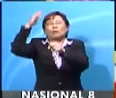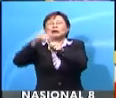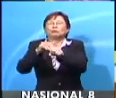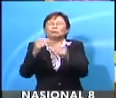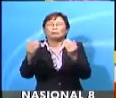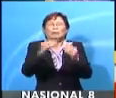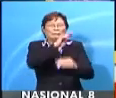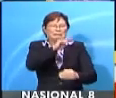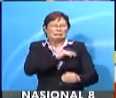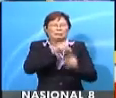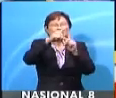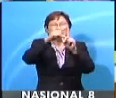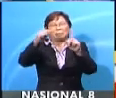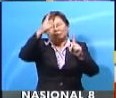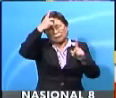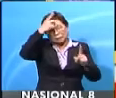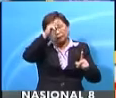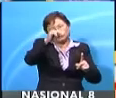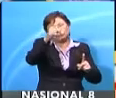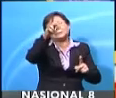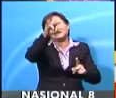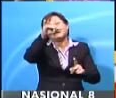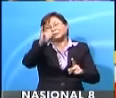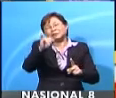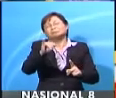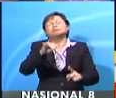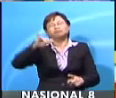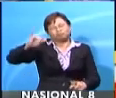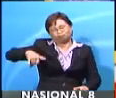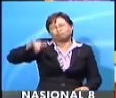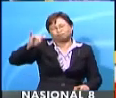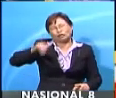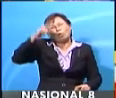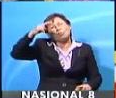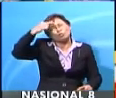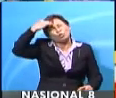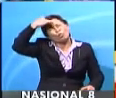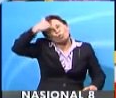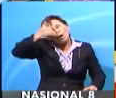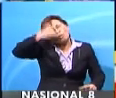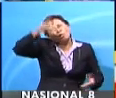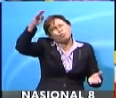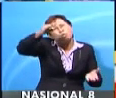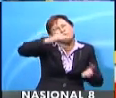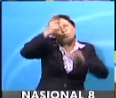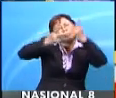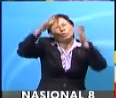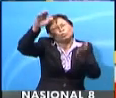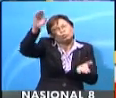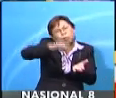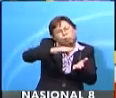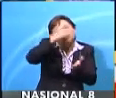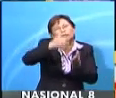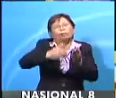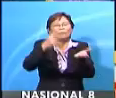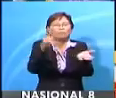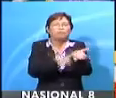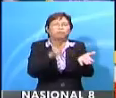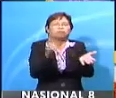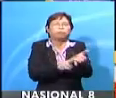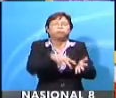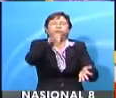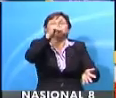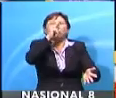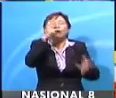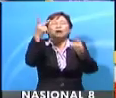Menteri Pelancongan dan Kebudayaan Datuk Sri Nazri Abdul Aziz mengakui faktor utama pengurangan tersebut ekoran proses pengeluaran visa yang